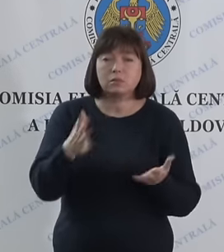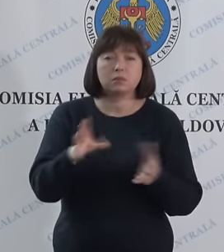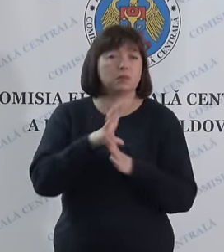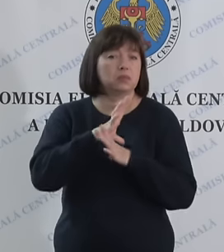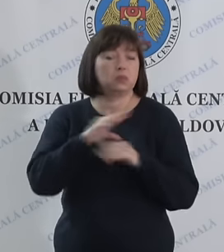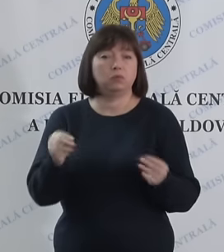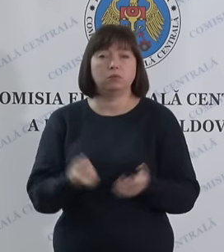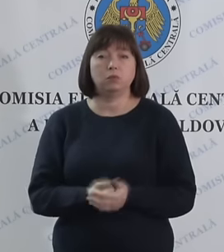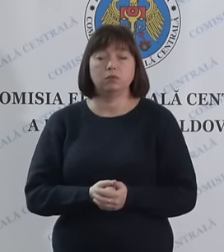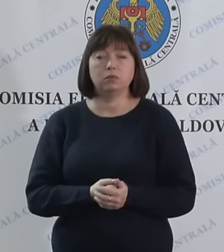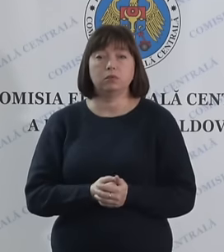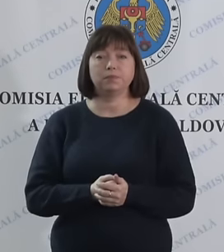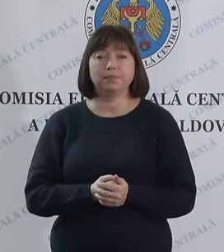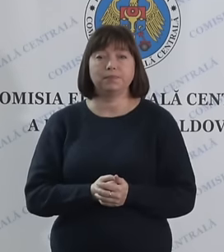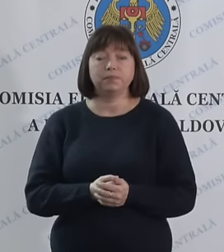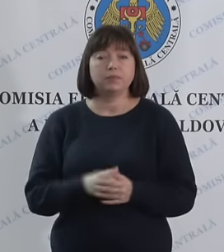întâmpinat